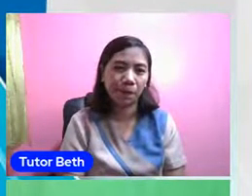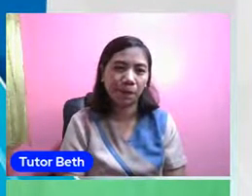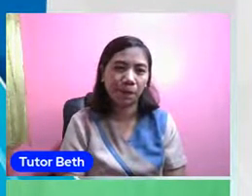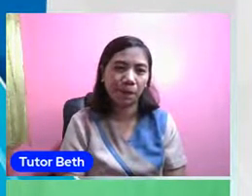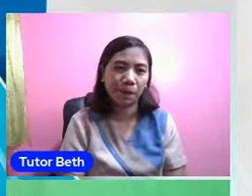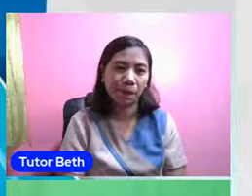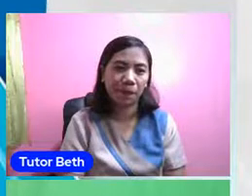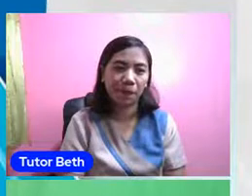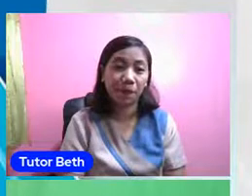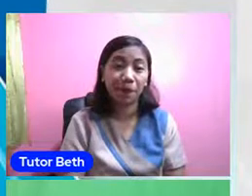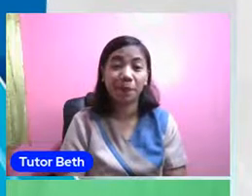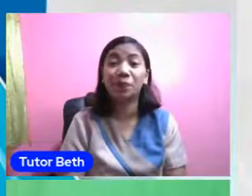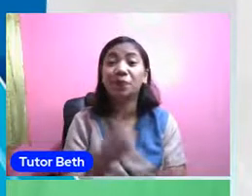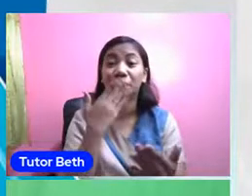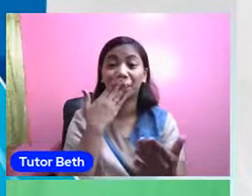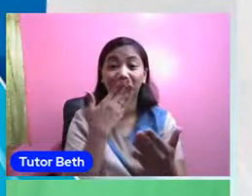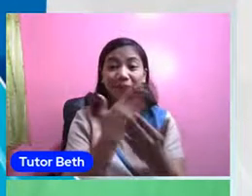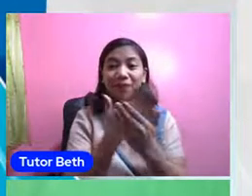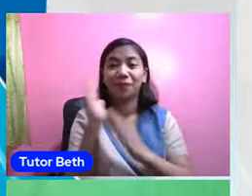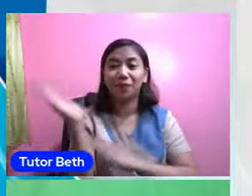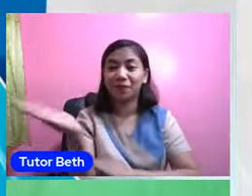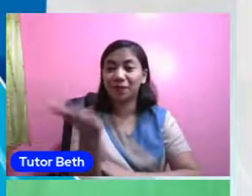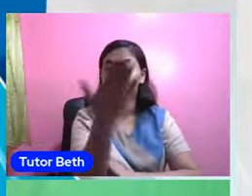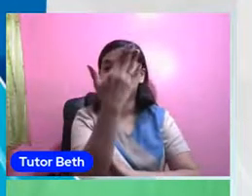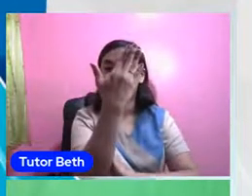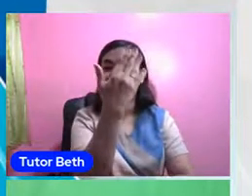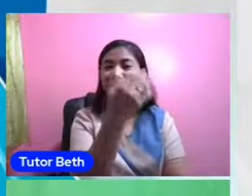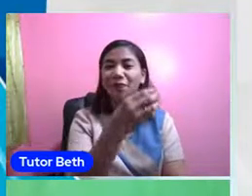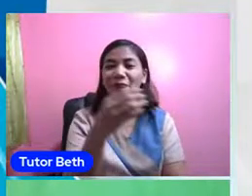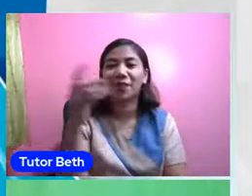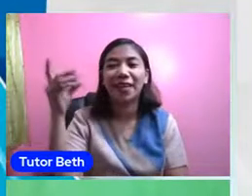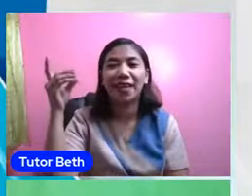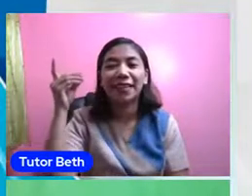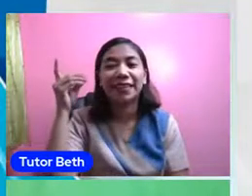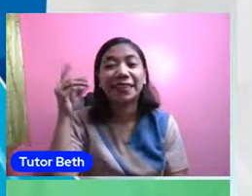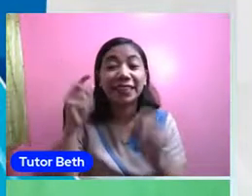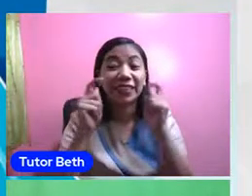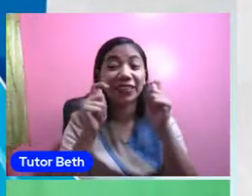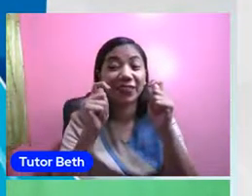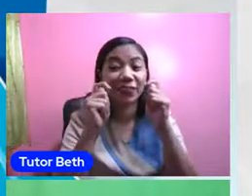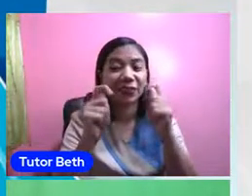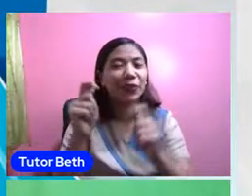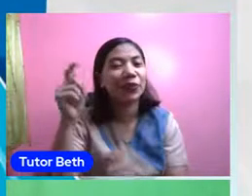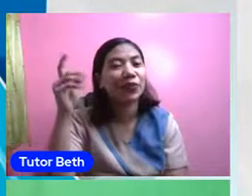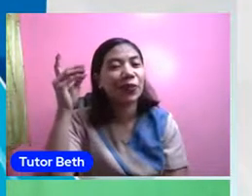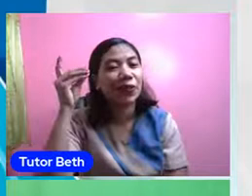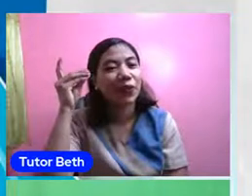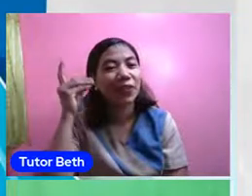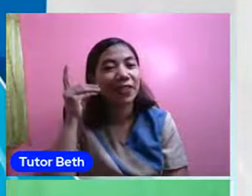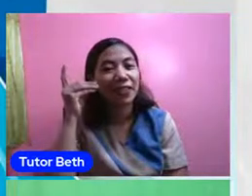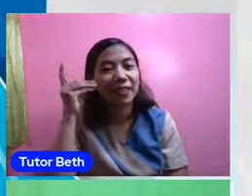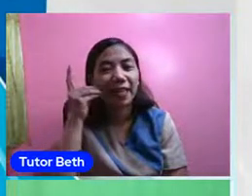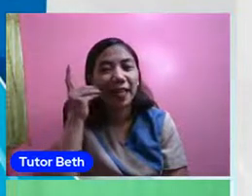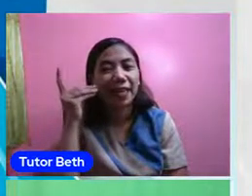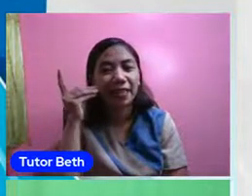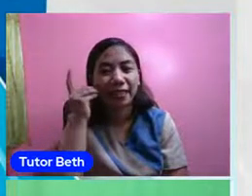Okay. Good morning, ma'am, darling. S. Lumiba. Good morning po. Thank you po sa panunood.